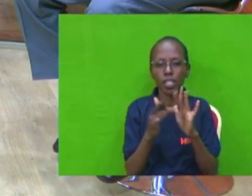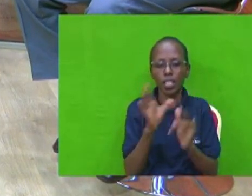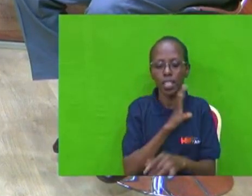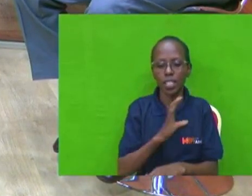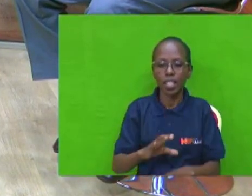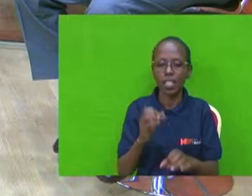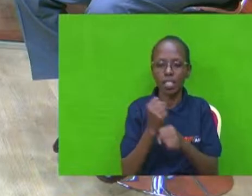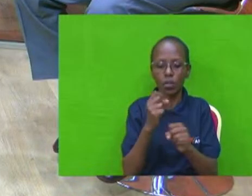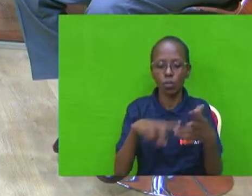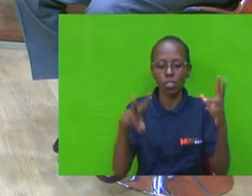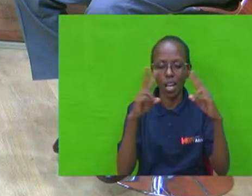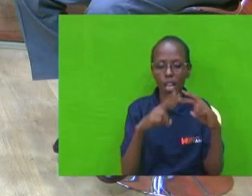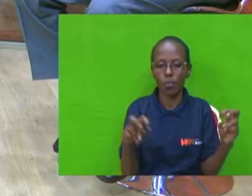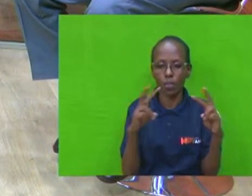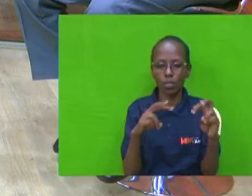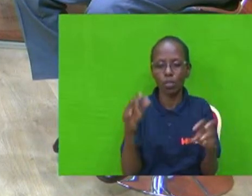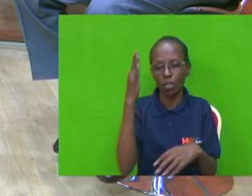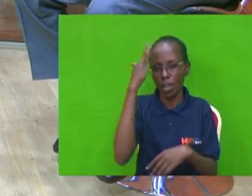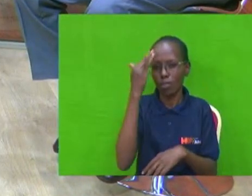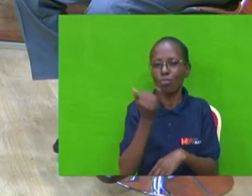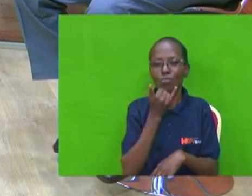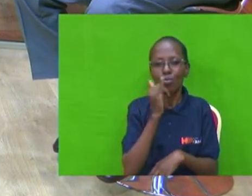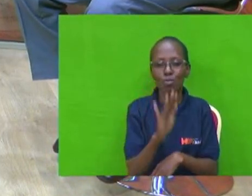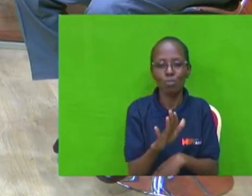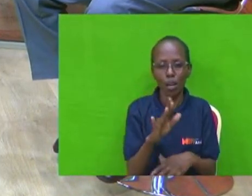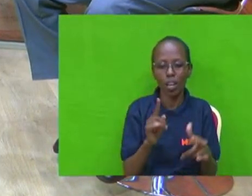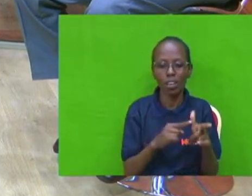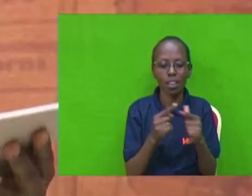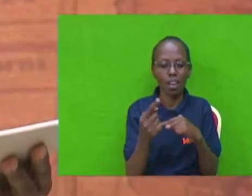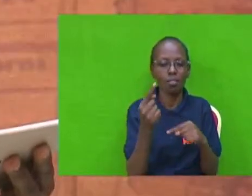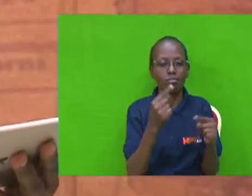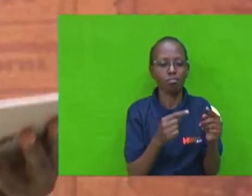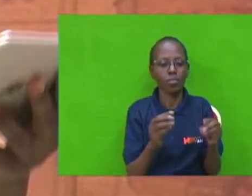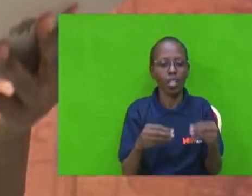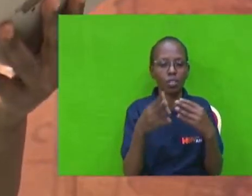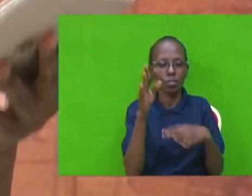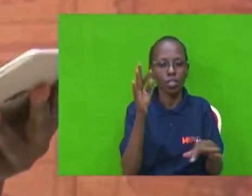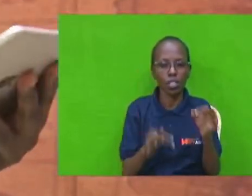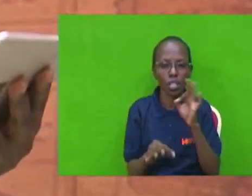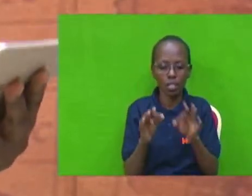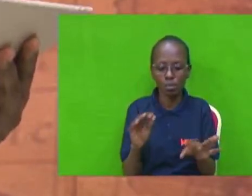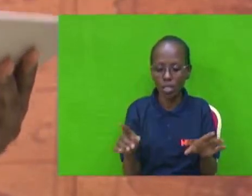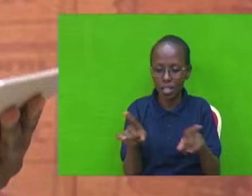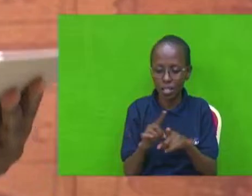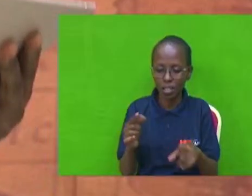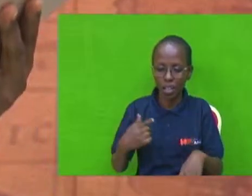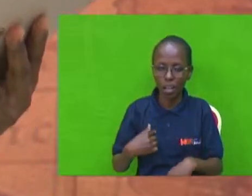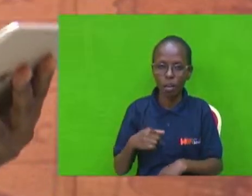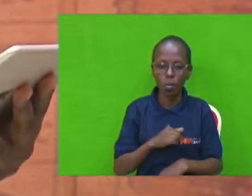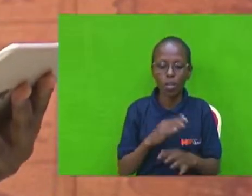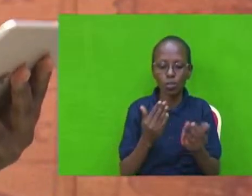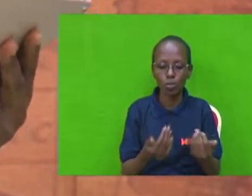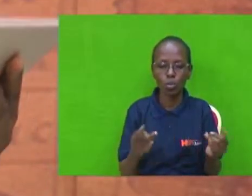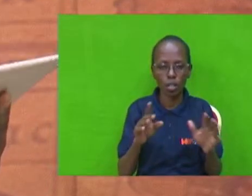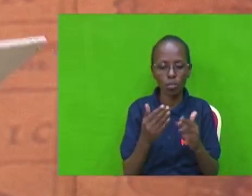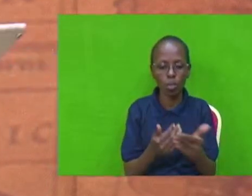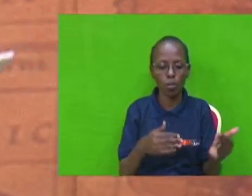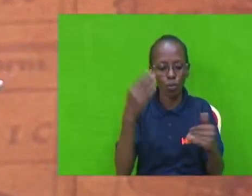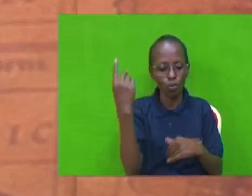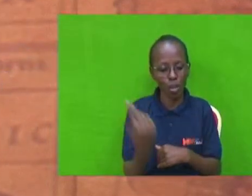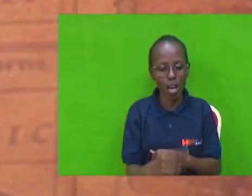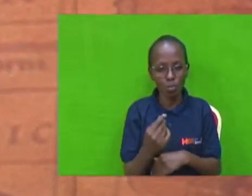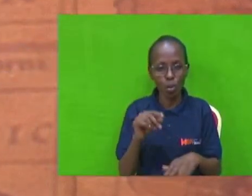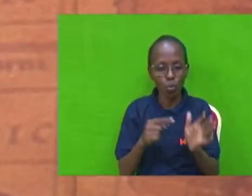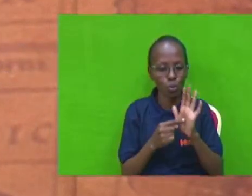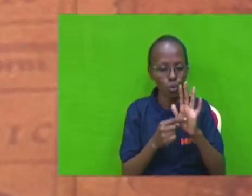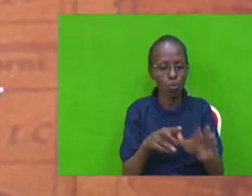investigation, wakajua makosa yao kwanza, ndio sasa akatoa hukumu. Hata sisi pia watoto wetu kabla tuwachape tuwaonyeshe makosa